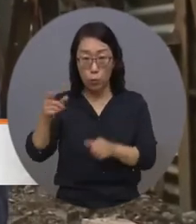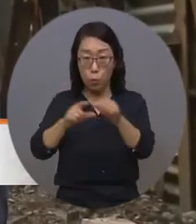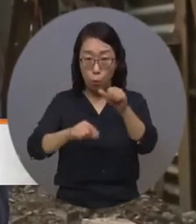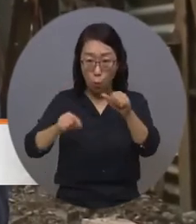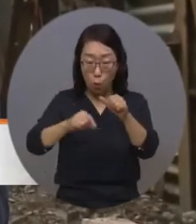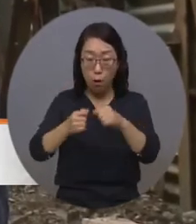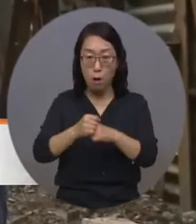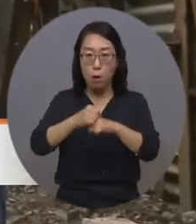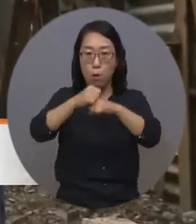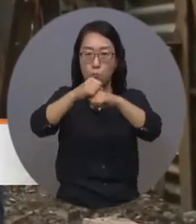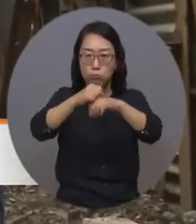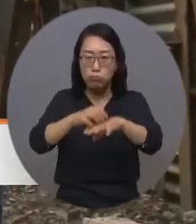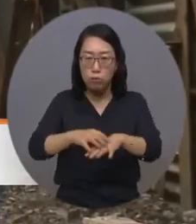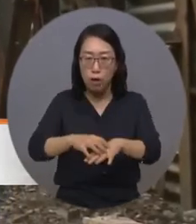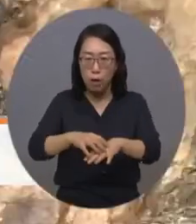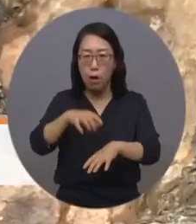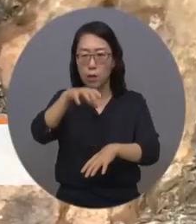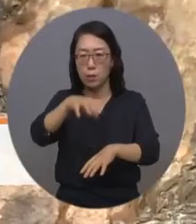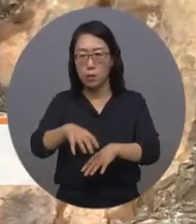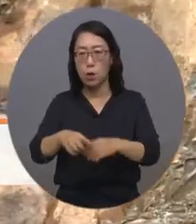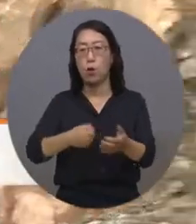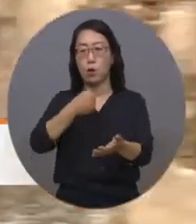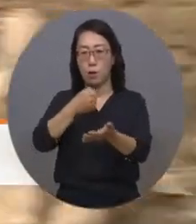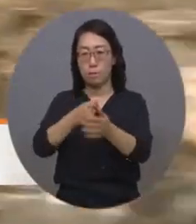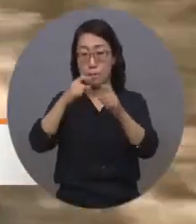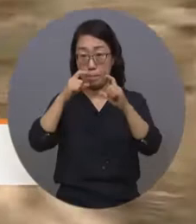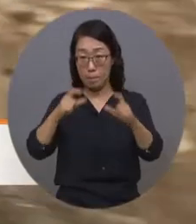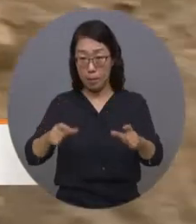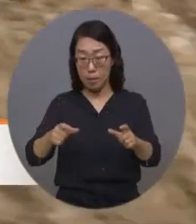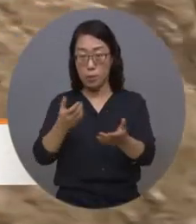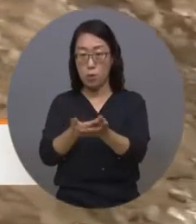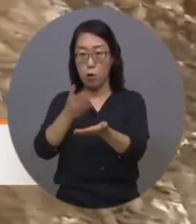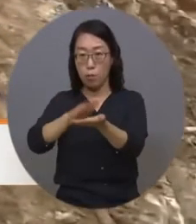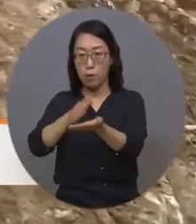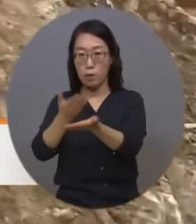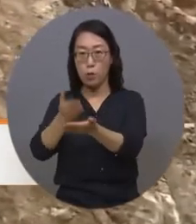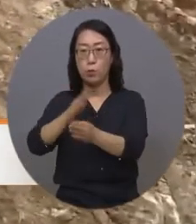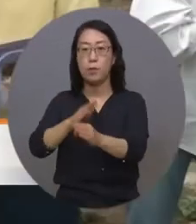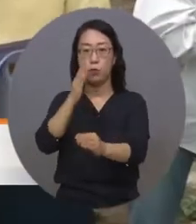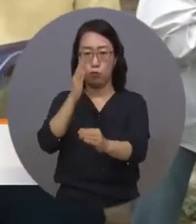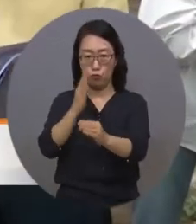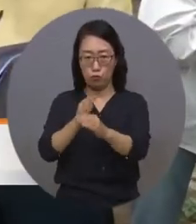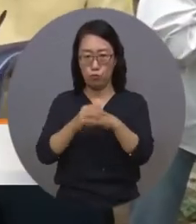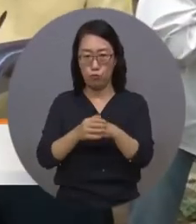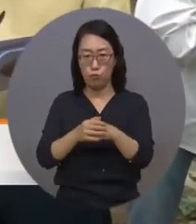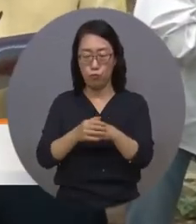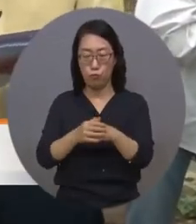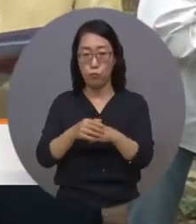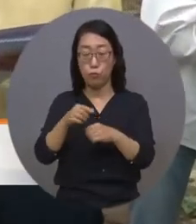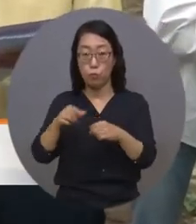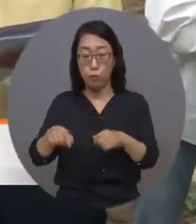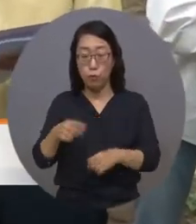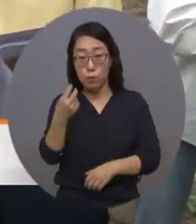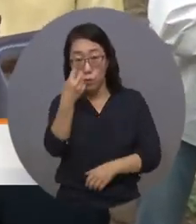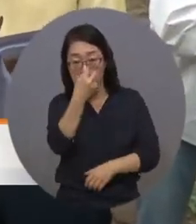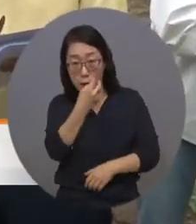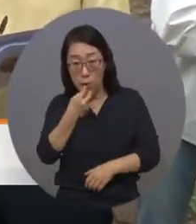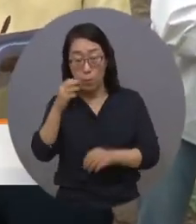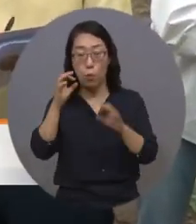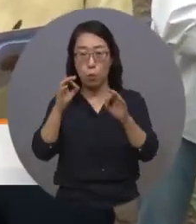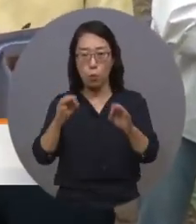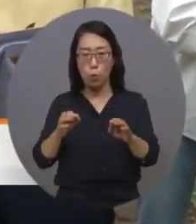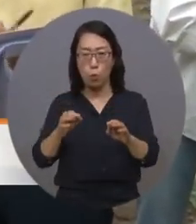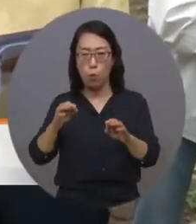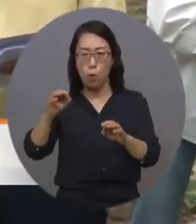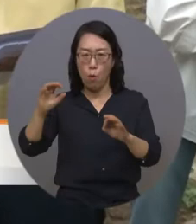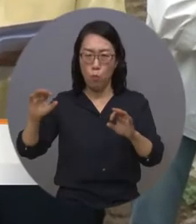급경사지 붕괴 위험지역으로 지정해 정비사업을 추진하고 있습니다. 김 지사는 현장을 둘러본 후